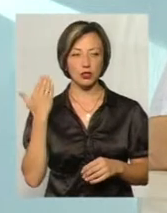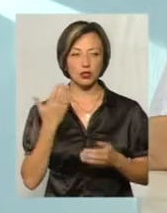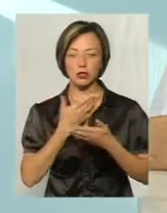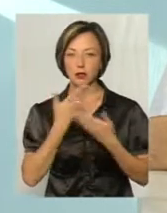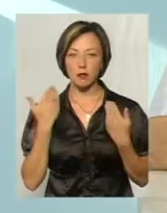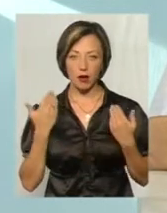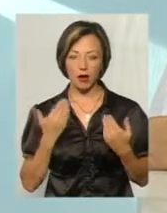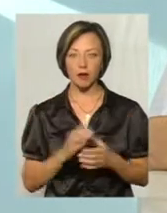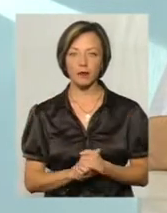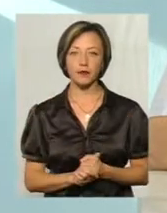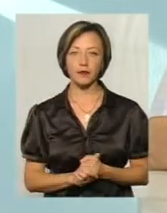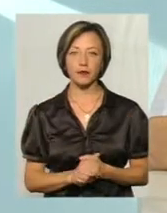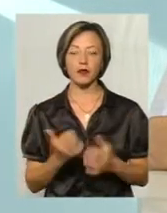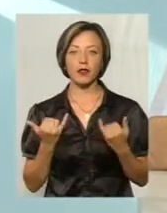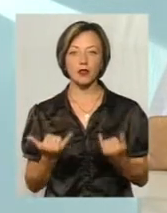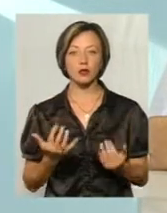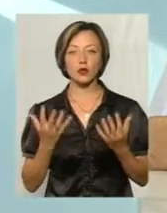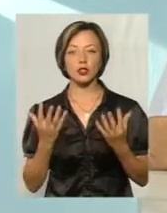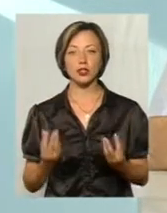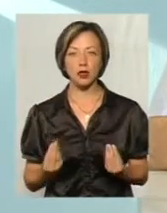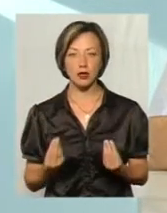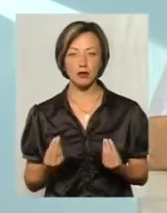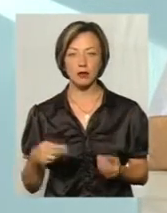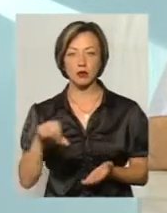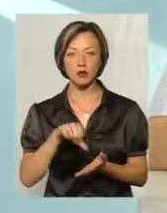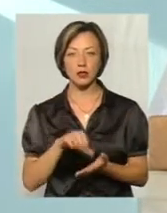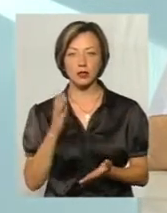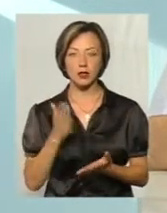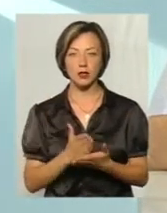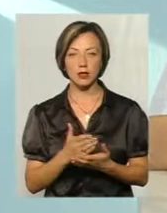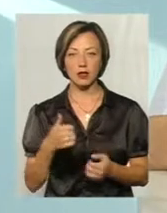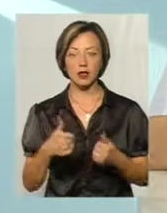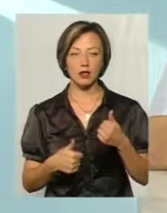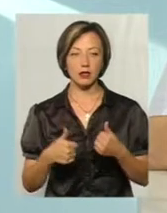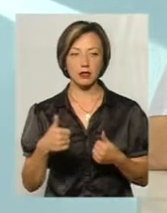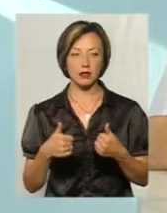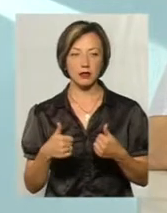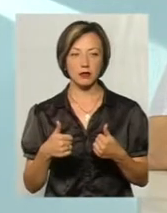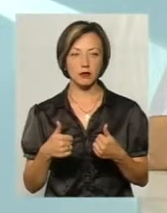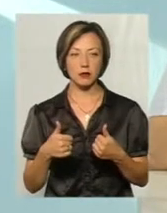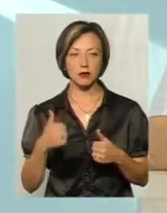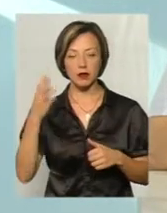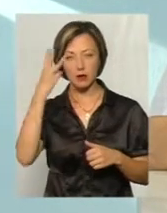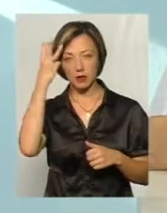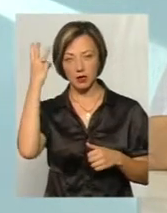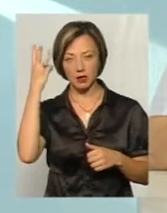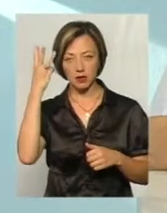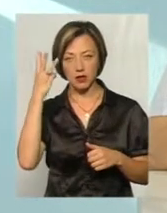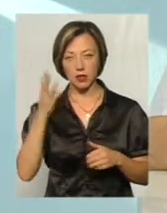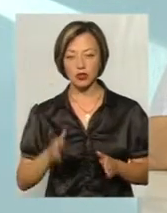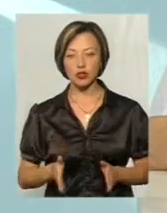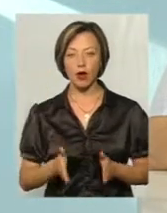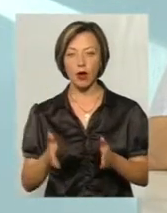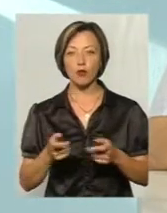немає. На сьогоднішній день приймає участь в тендерах Хмельницьке